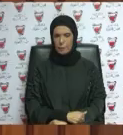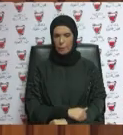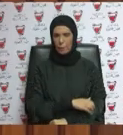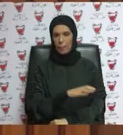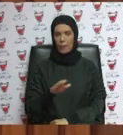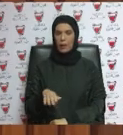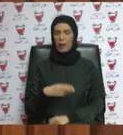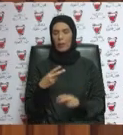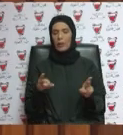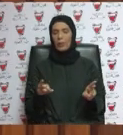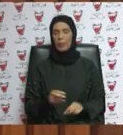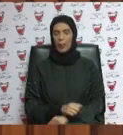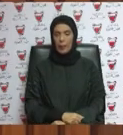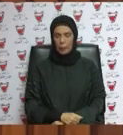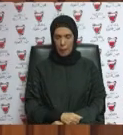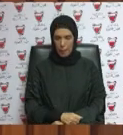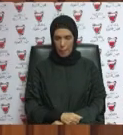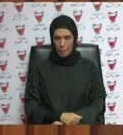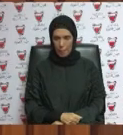أغلبية موافقة.